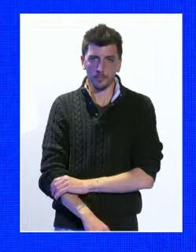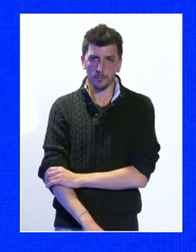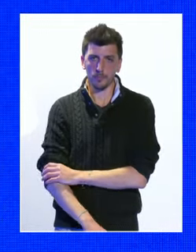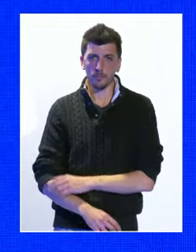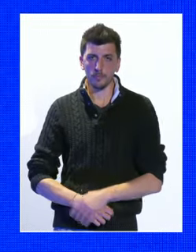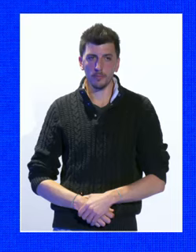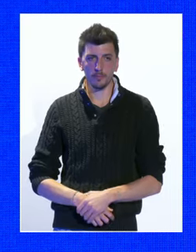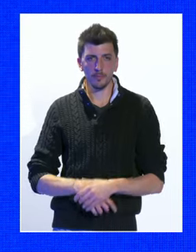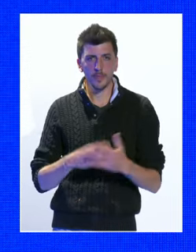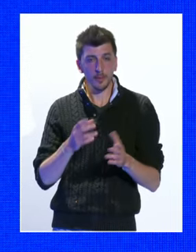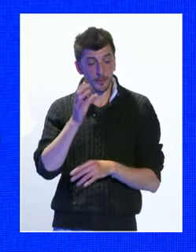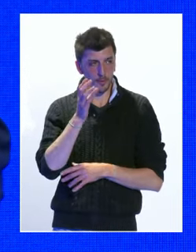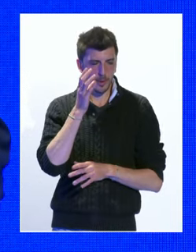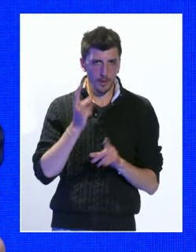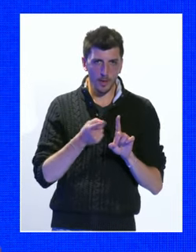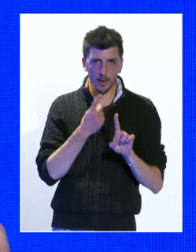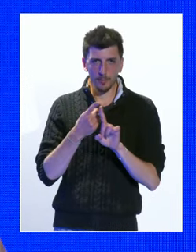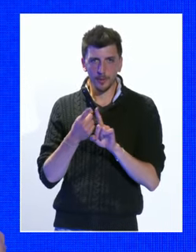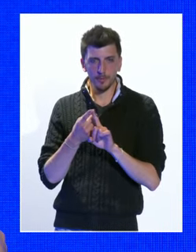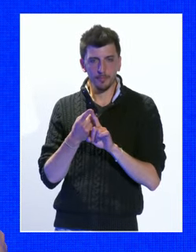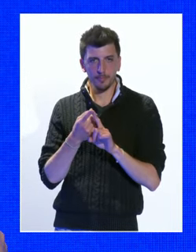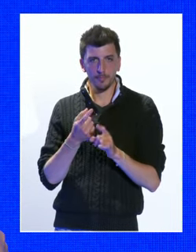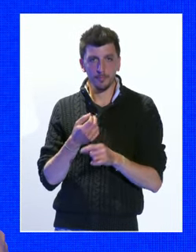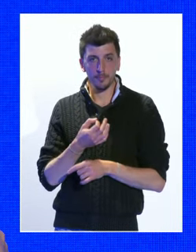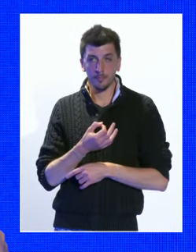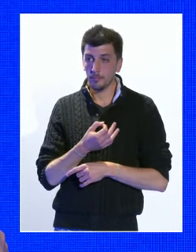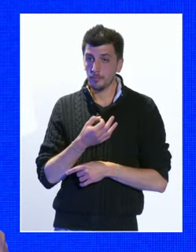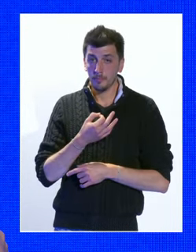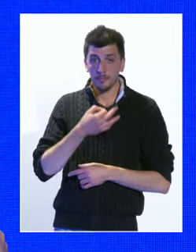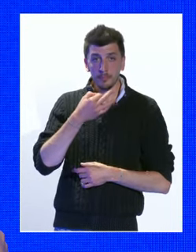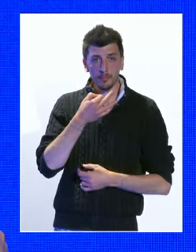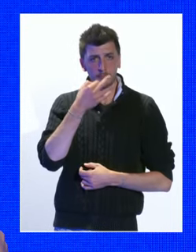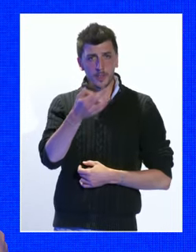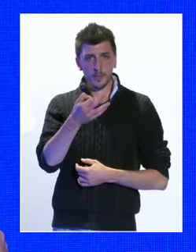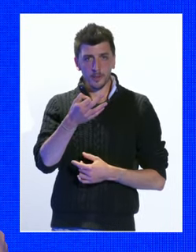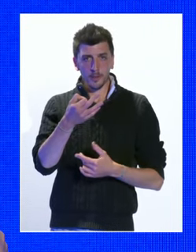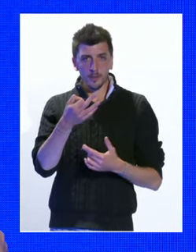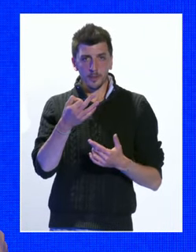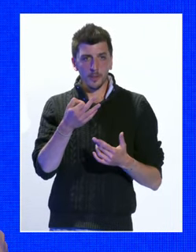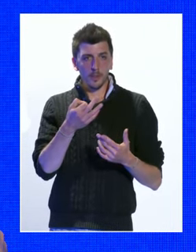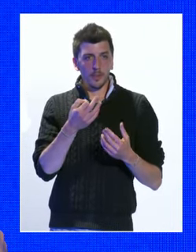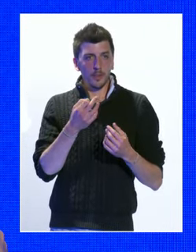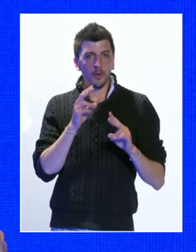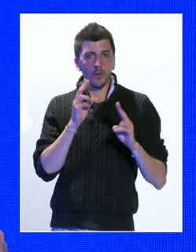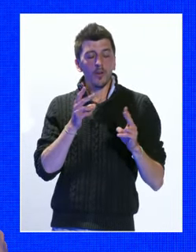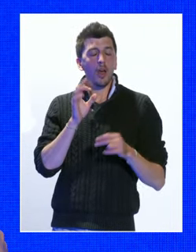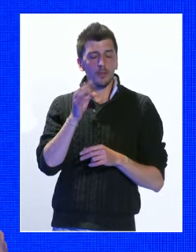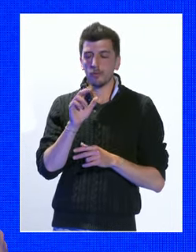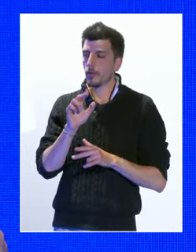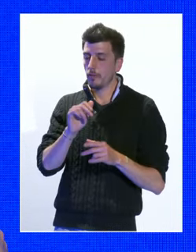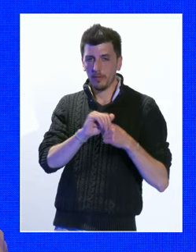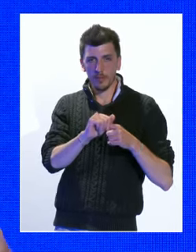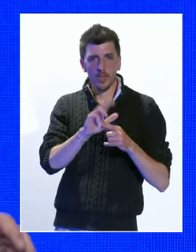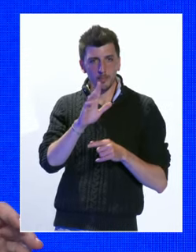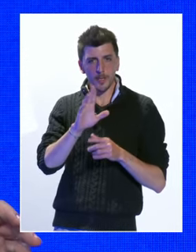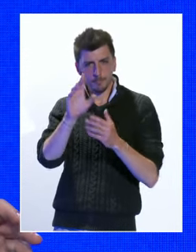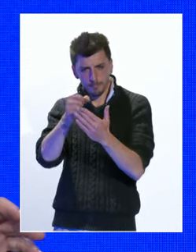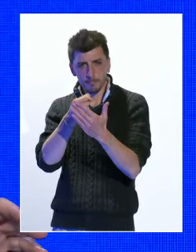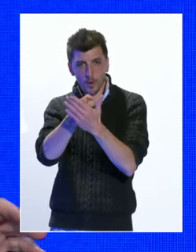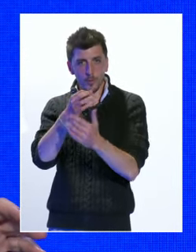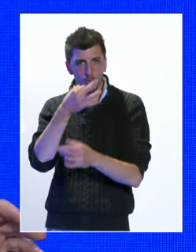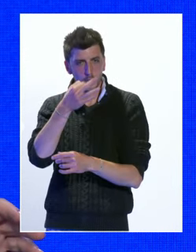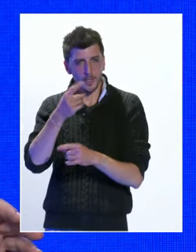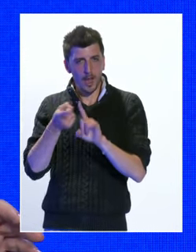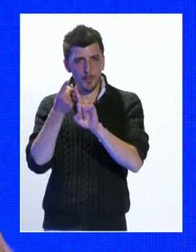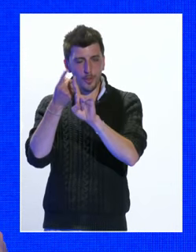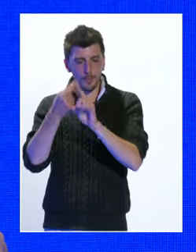Alors écoutez-moi bien, parce que cette affirmation est généralement applaudie, mais on ne va pas tout à fait jusqu'au bout. Parce que vous me direz à